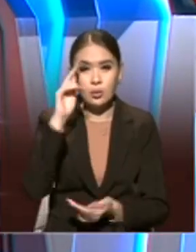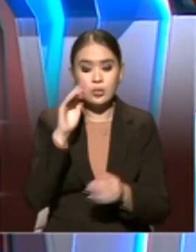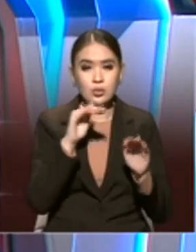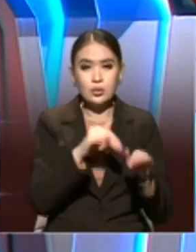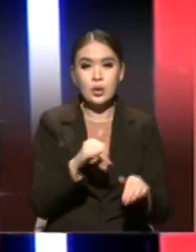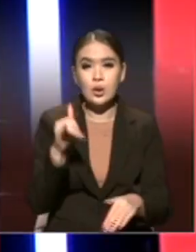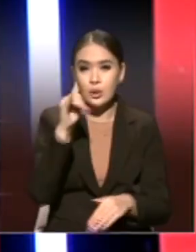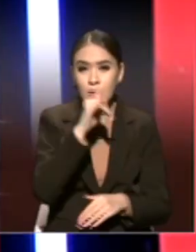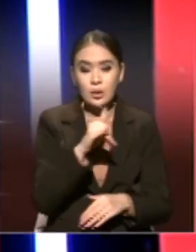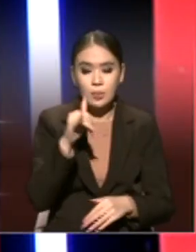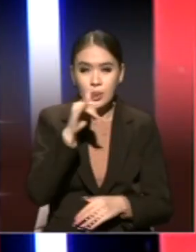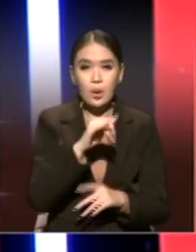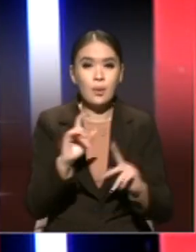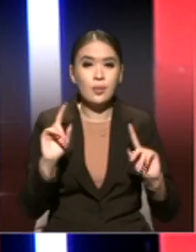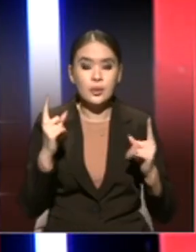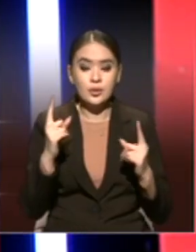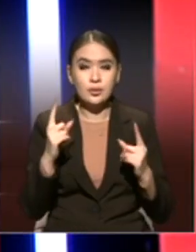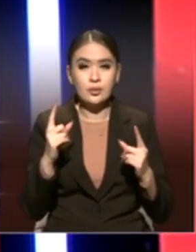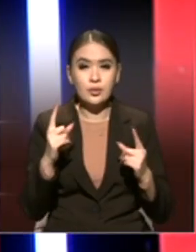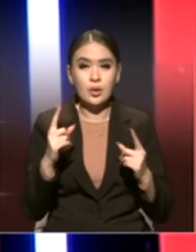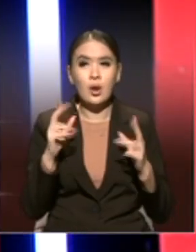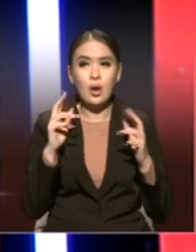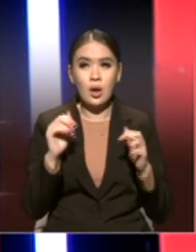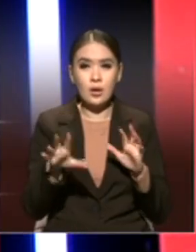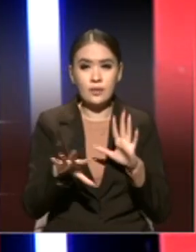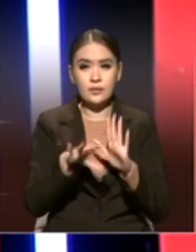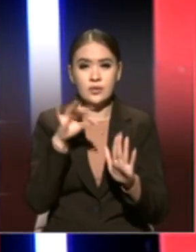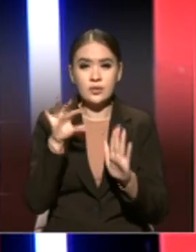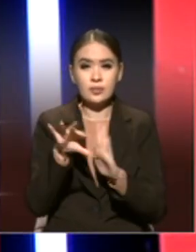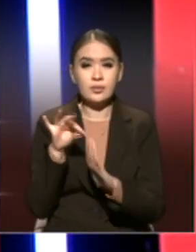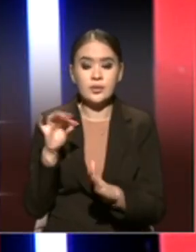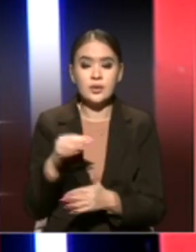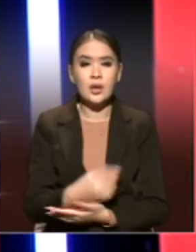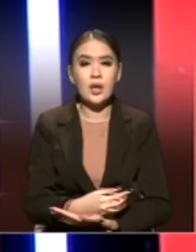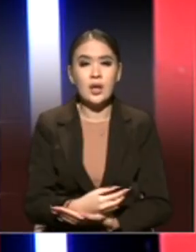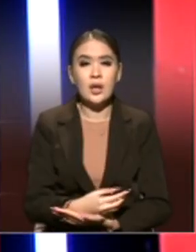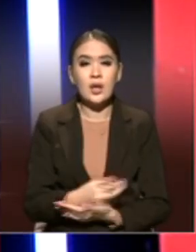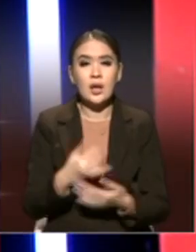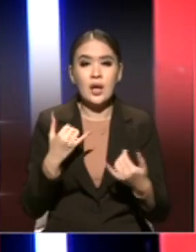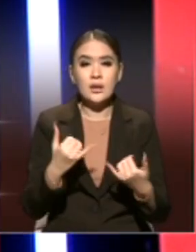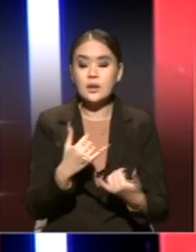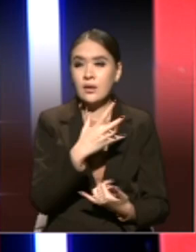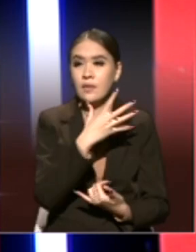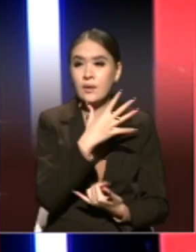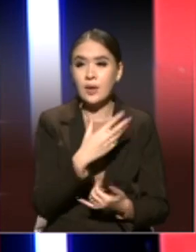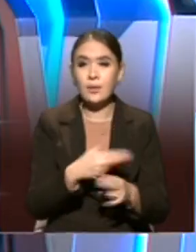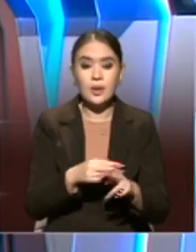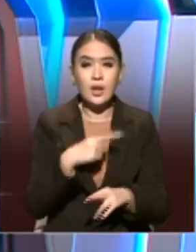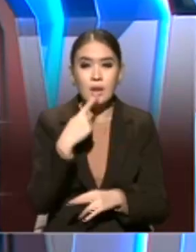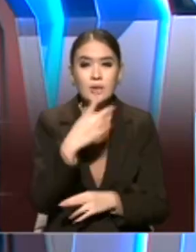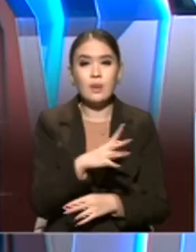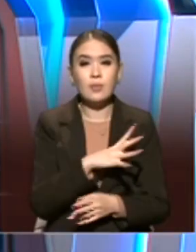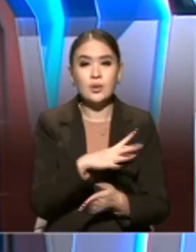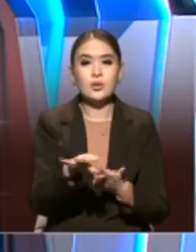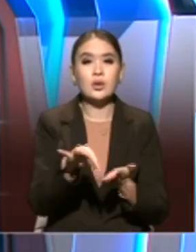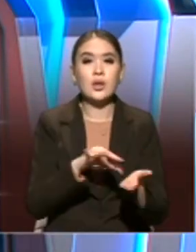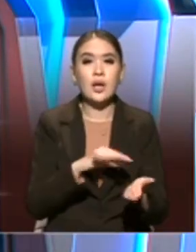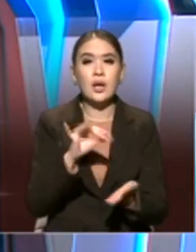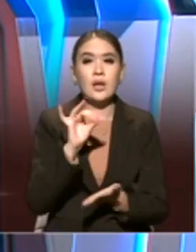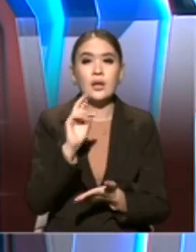жатыр деген сұрақтар. Іріктеу қалай жүргізіледі шынымен? Енді қараңыз, шынымен бізде қазіргі уақытта жаңа біз айттық, срочники